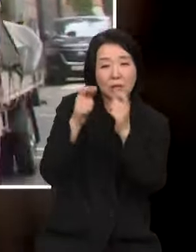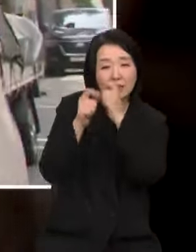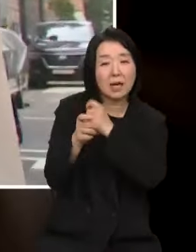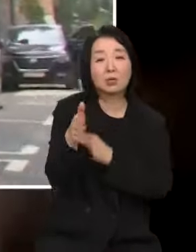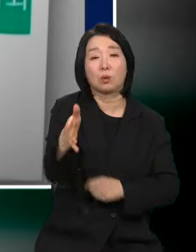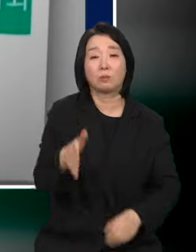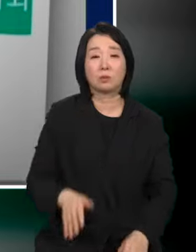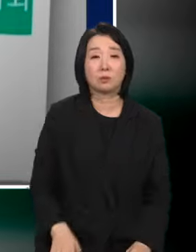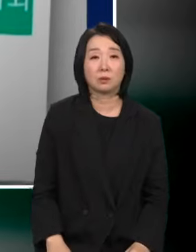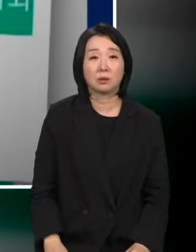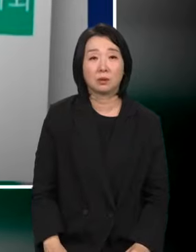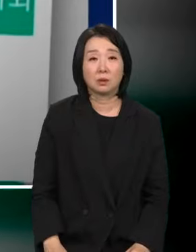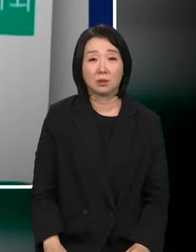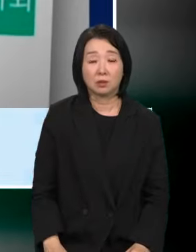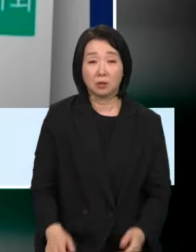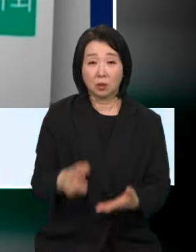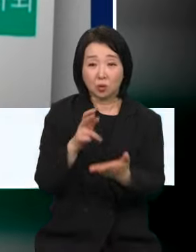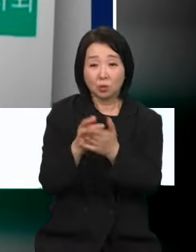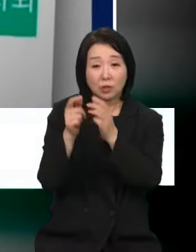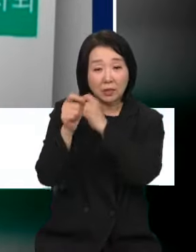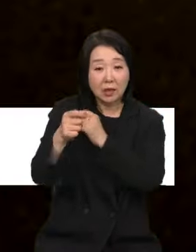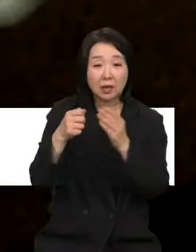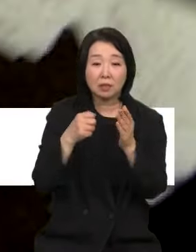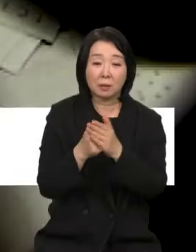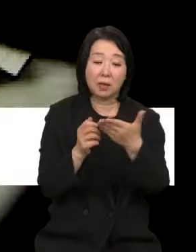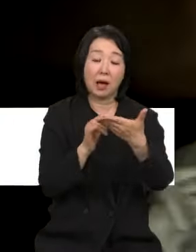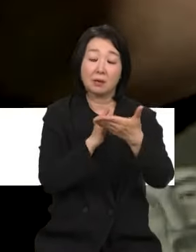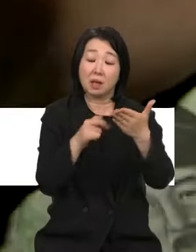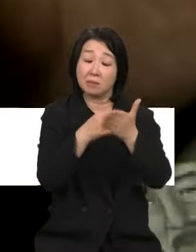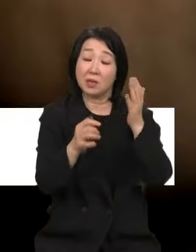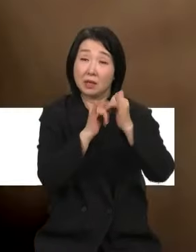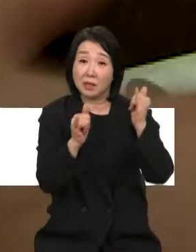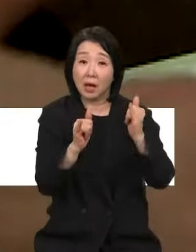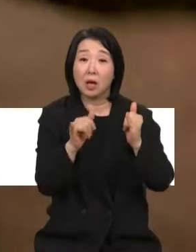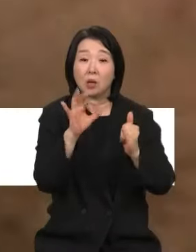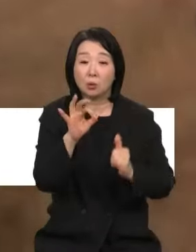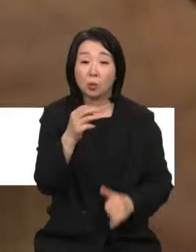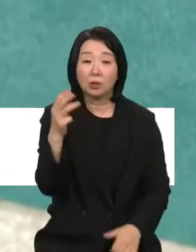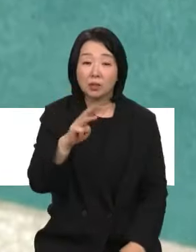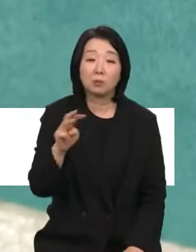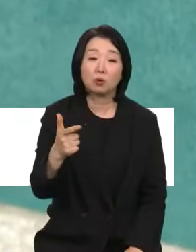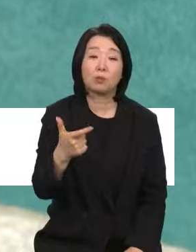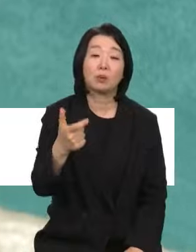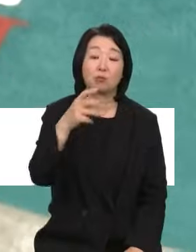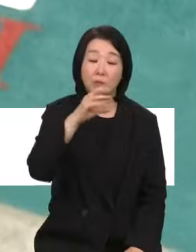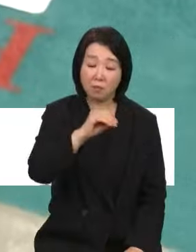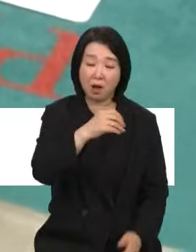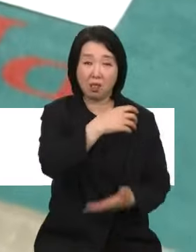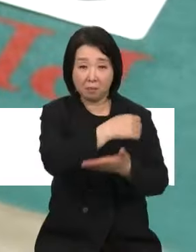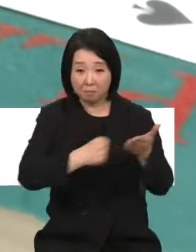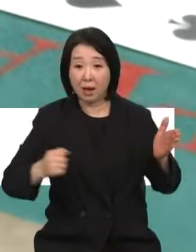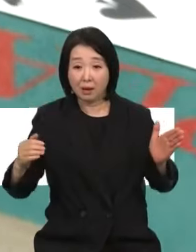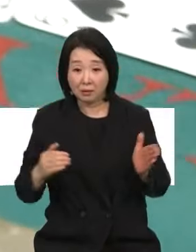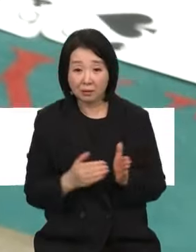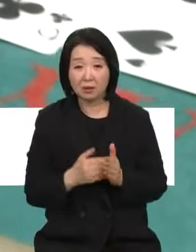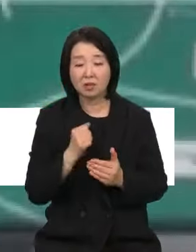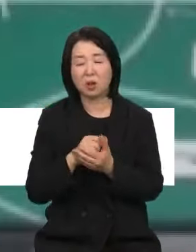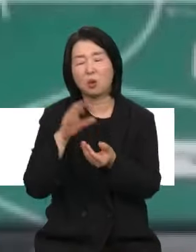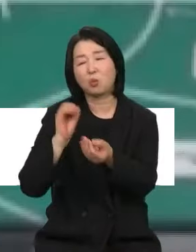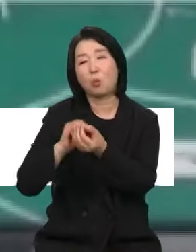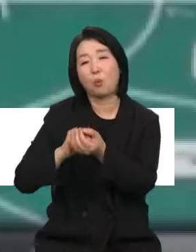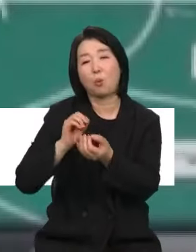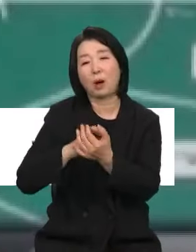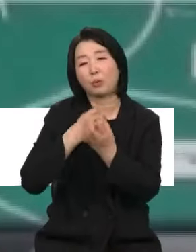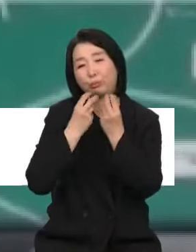사기꾼이이시는 주차권 사기로 아명 넘는 피해자에게서 360여 만 원을 가로챈 뒤 도박에 탕진한